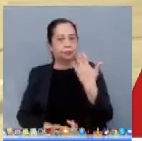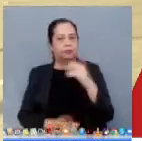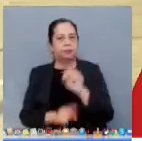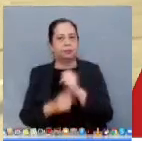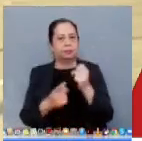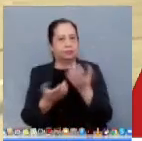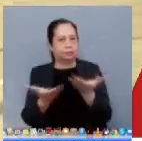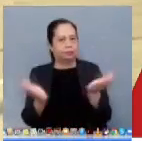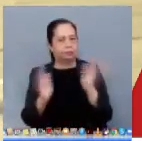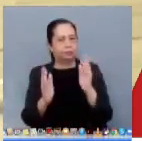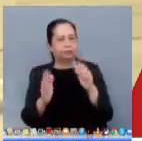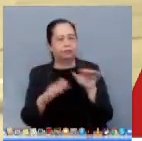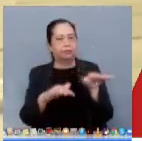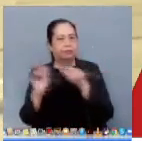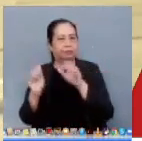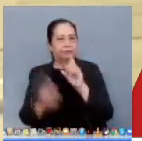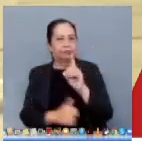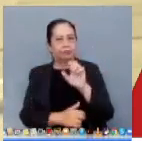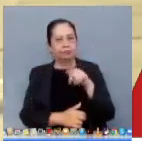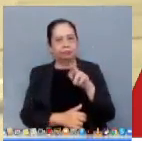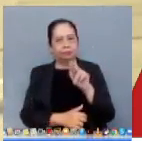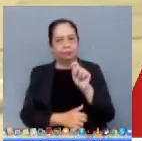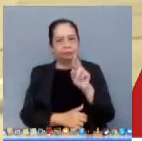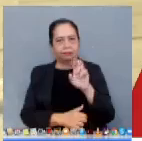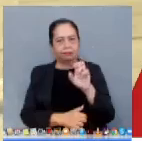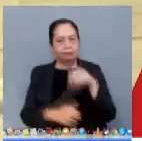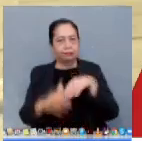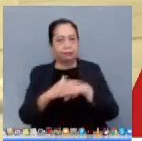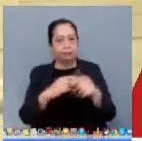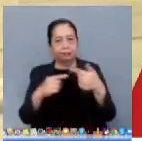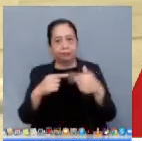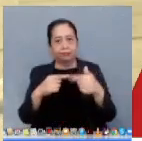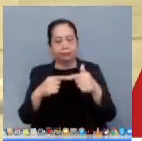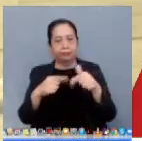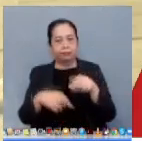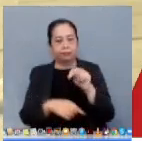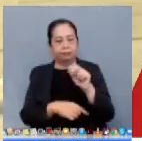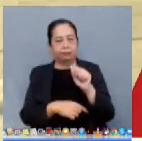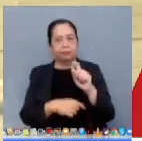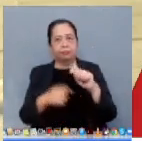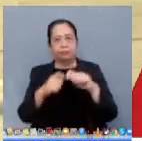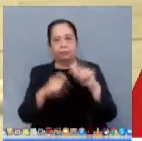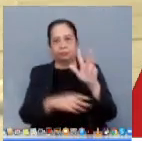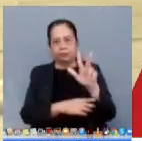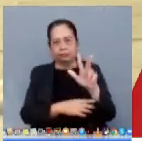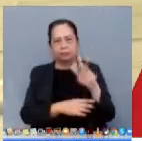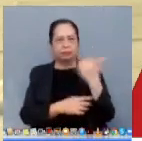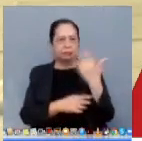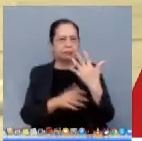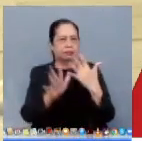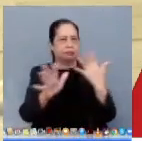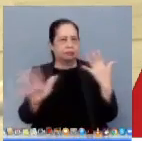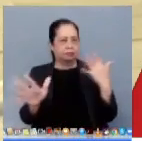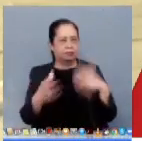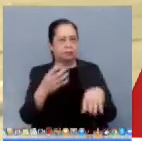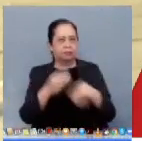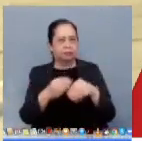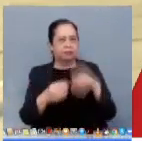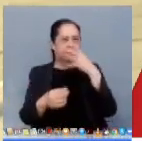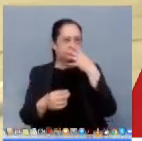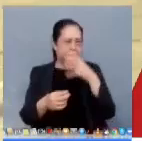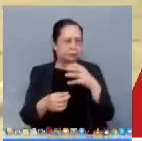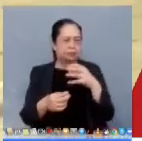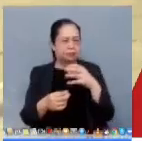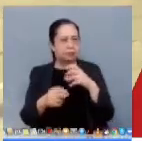departure area, sa entrance gate. Dito sa NAIA Terminal 3, medyo mahaba yung pila, may karagdagang init din, kaya kung may flight